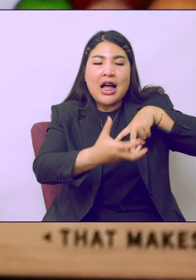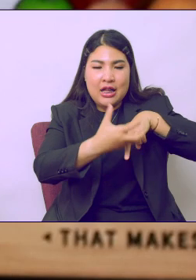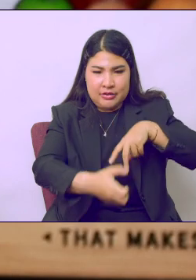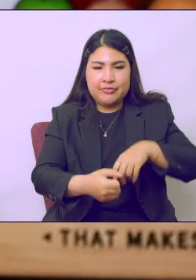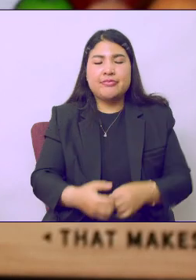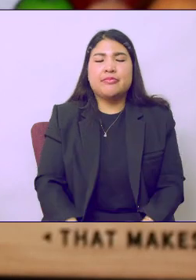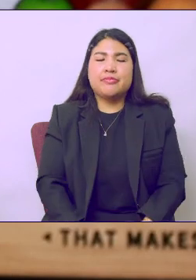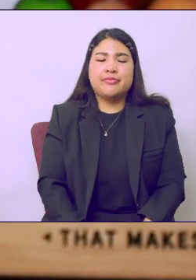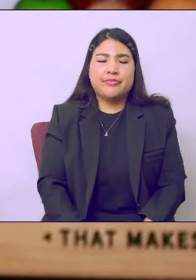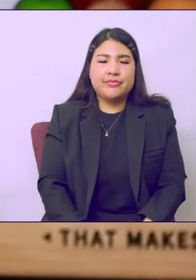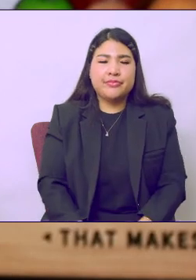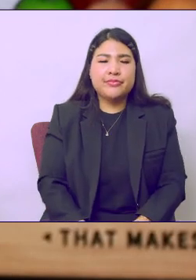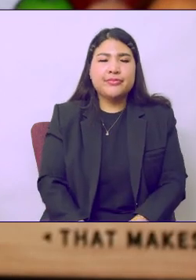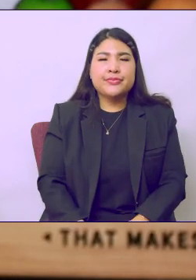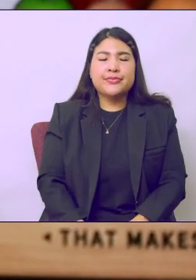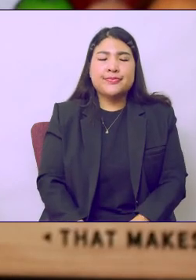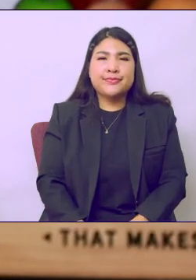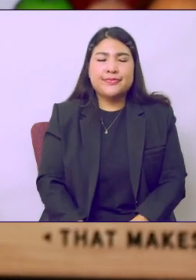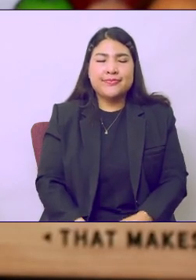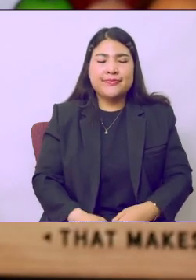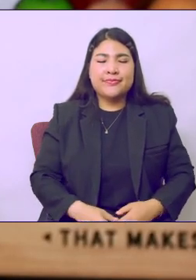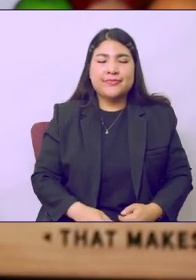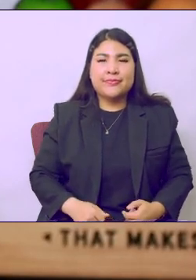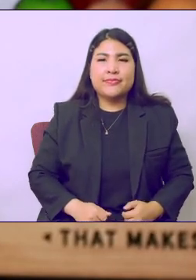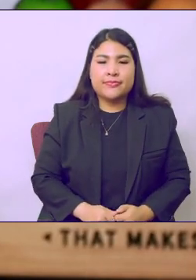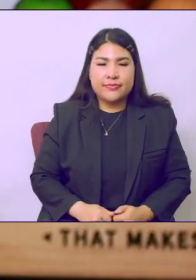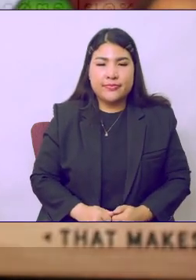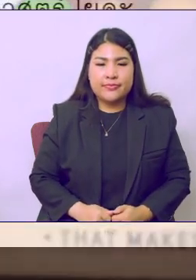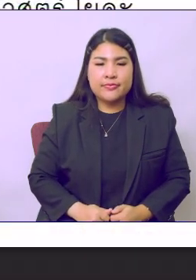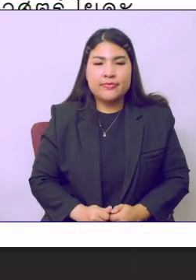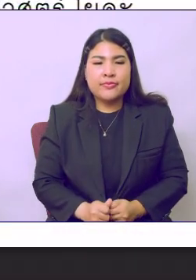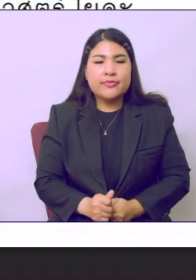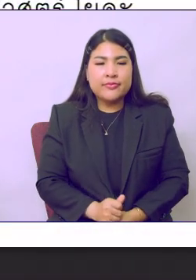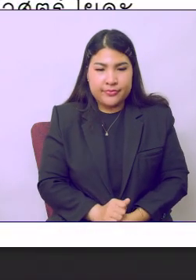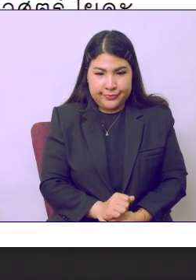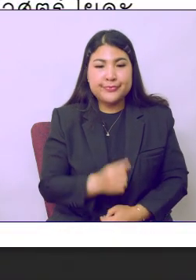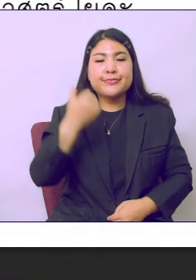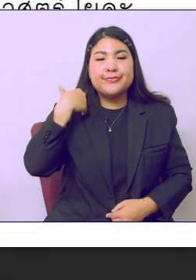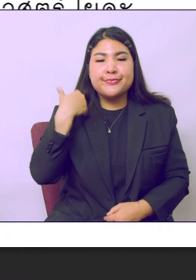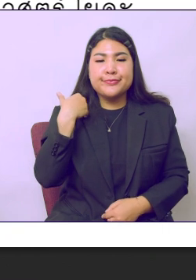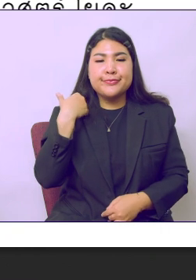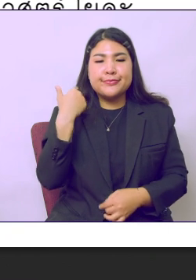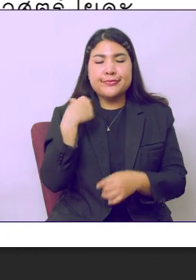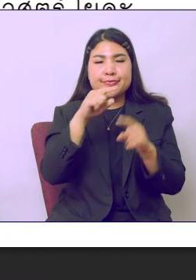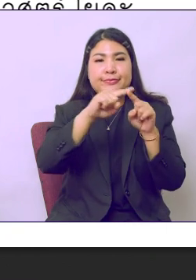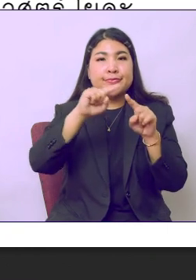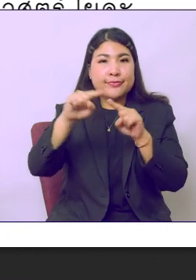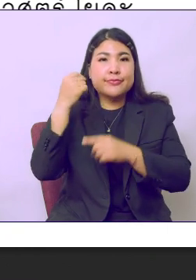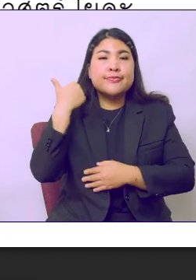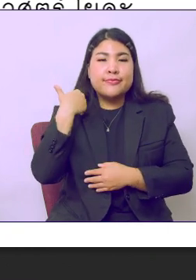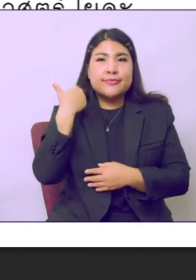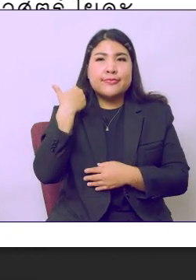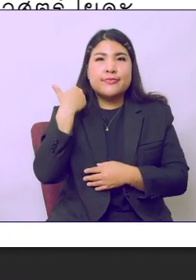นะครับอ่ะนะครับก็มีความหลากหลายมากเลยของเด็กกบอ่าของ